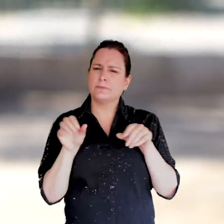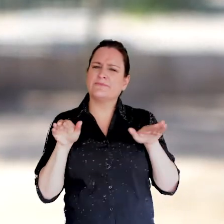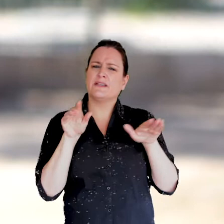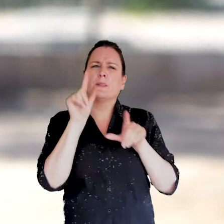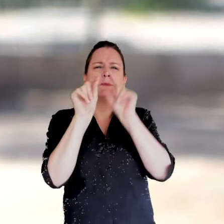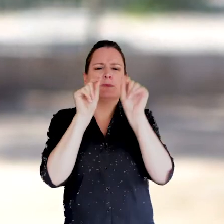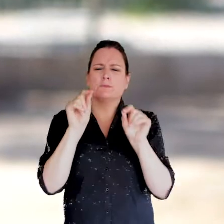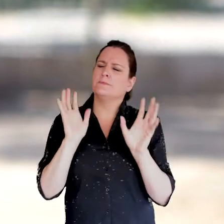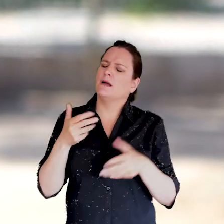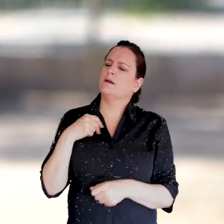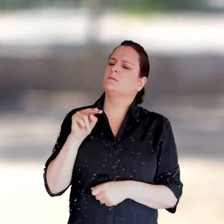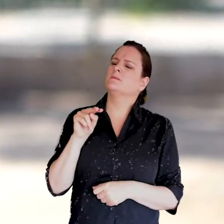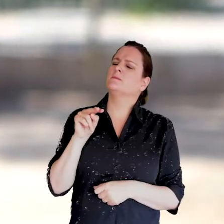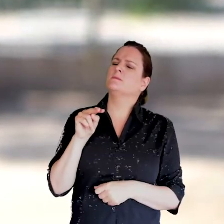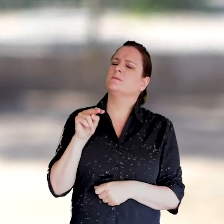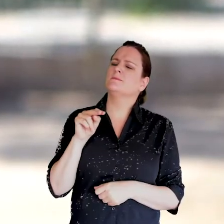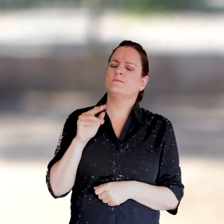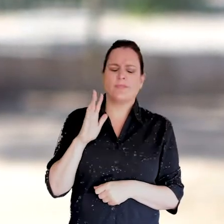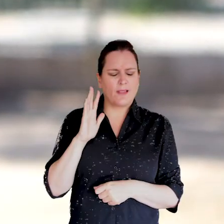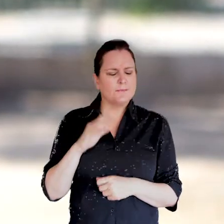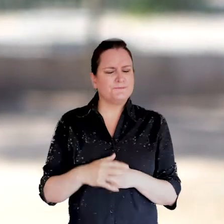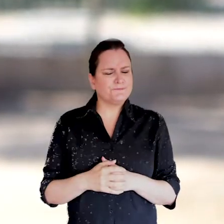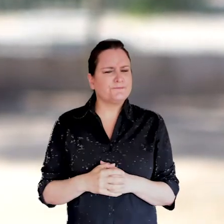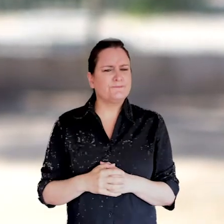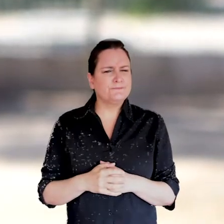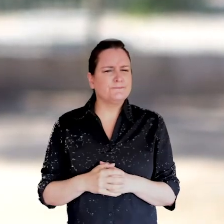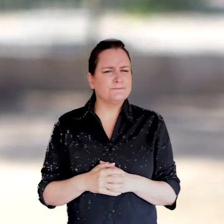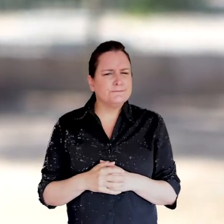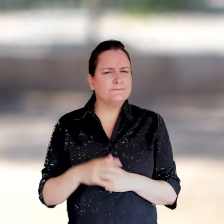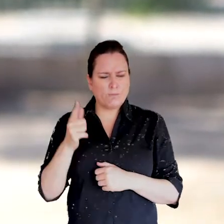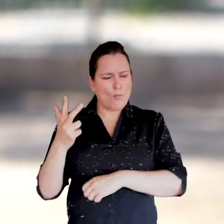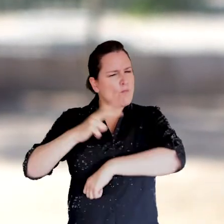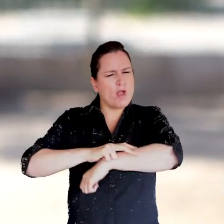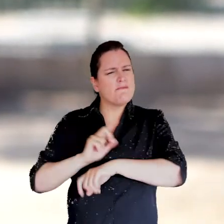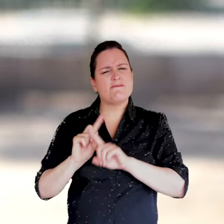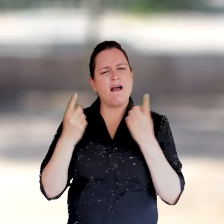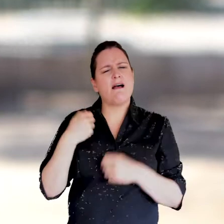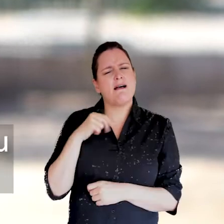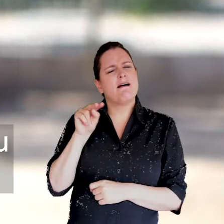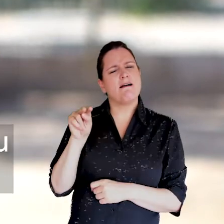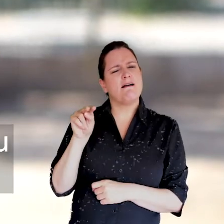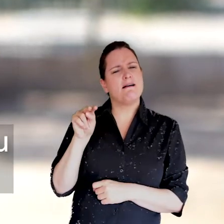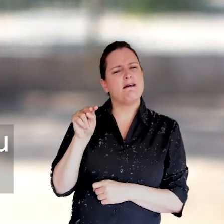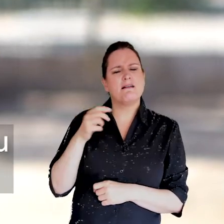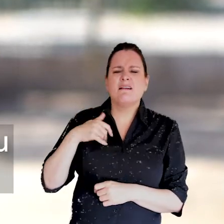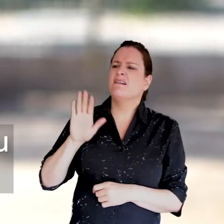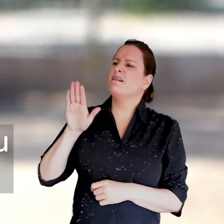vlieë vang. En toe ek nog ouer raak en ouer raak en sien, maar die ding is misschien waar. En toe vraag ek vir